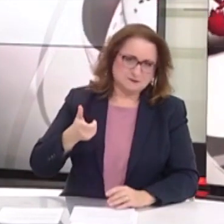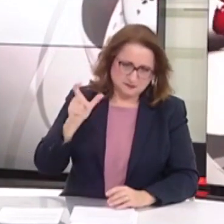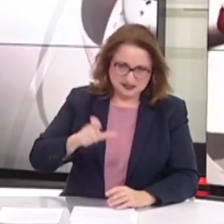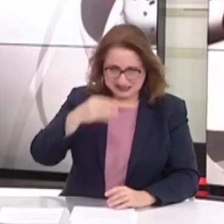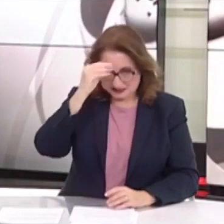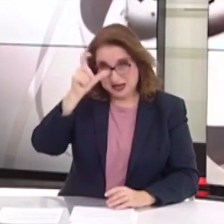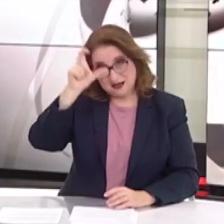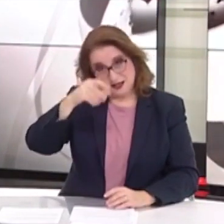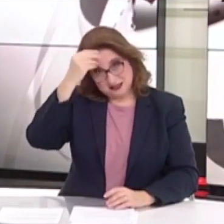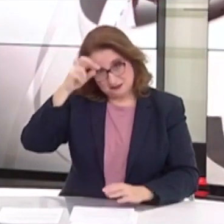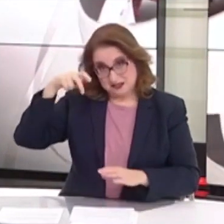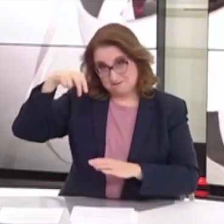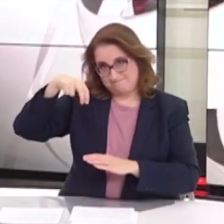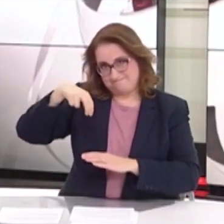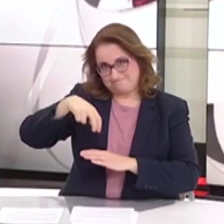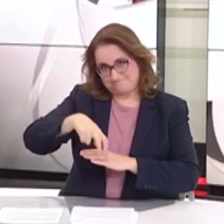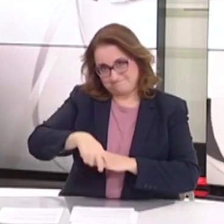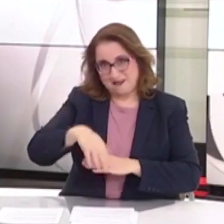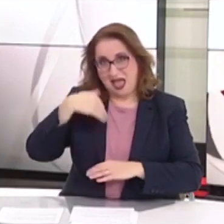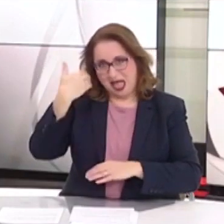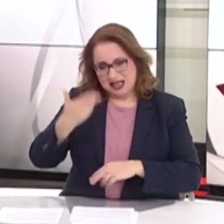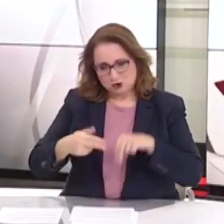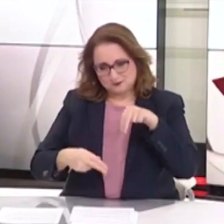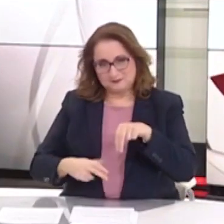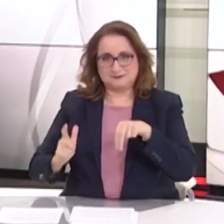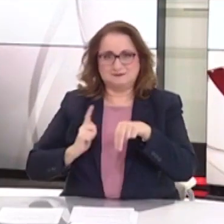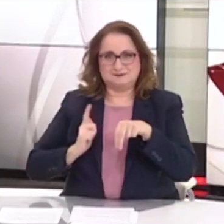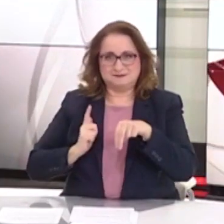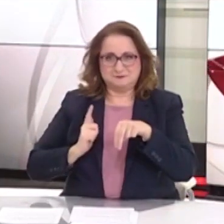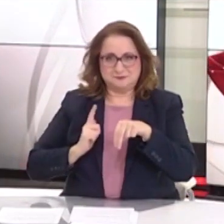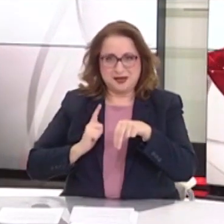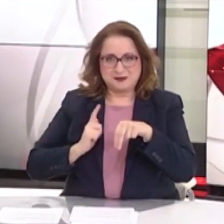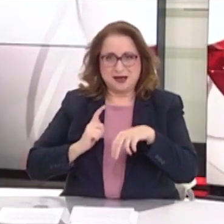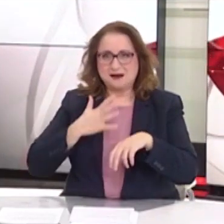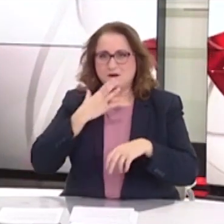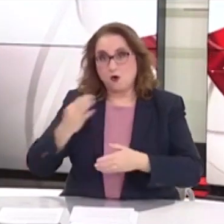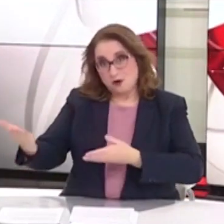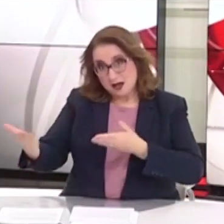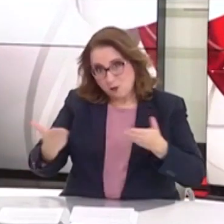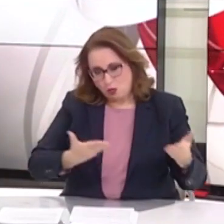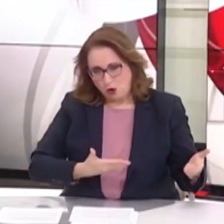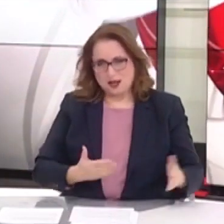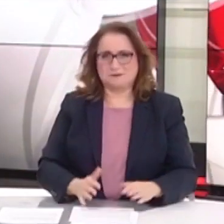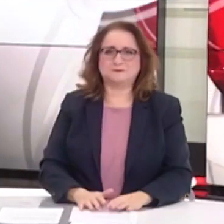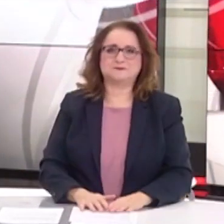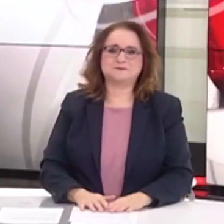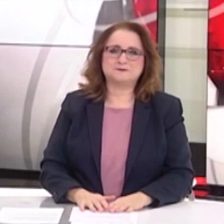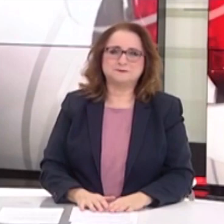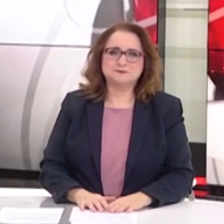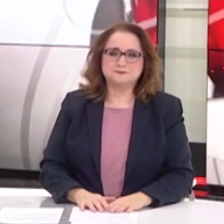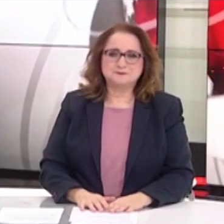κύριος Τσίπρας. Βλέπουμε στα πλάνα μας αυτή την ώρα. Έχουμε τον Γιάννη Φασουλά στην γραμμή.